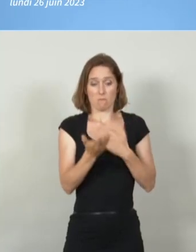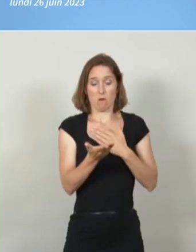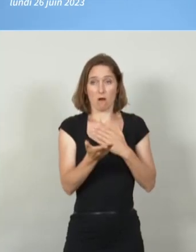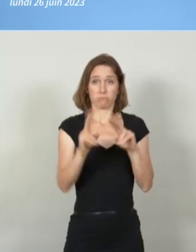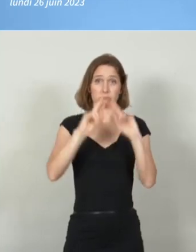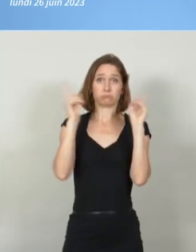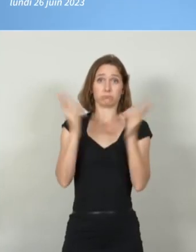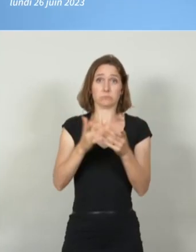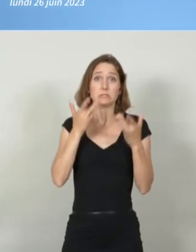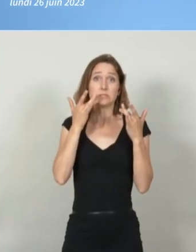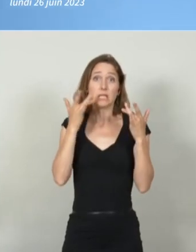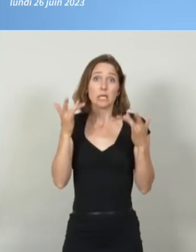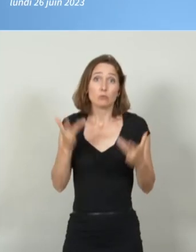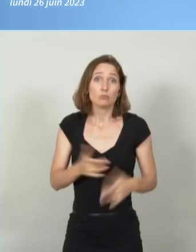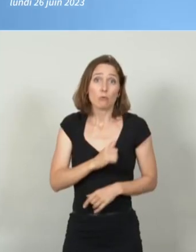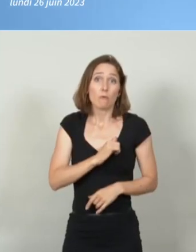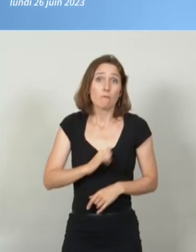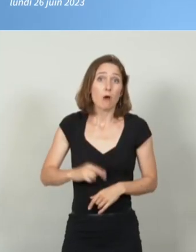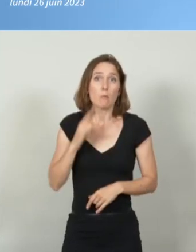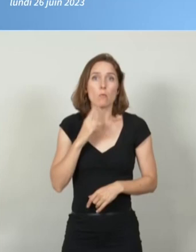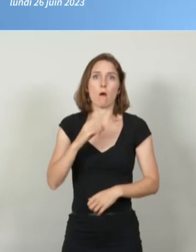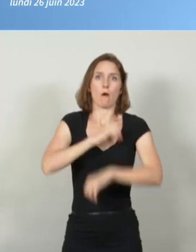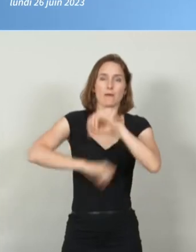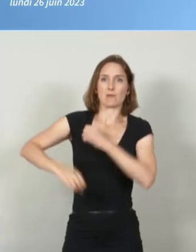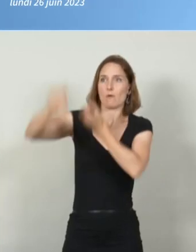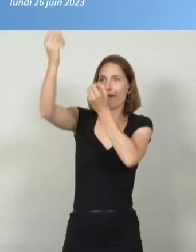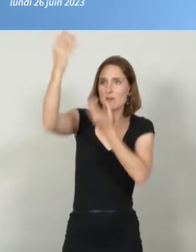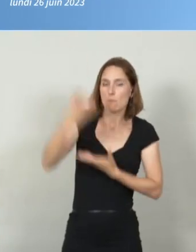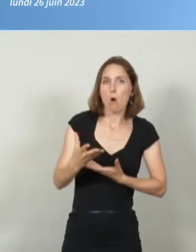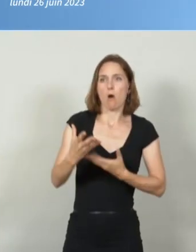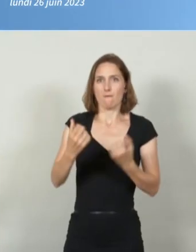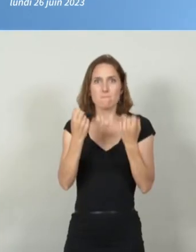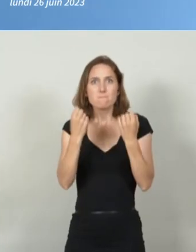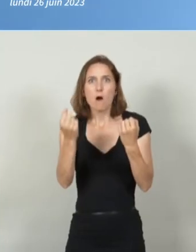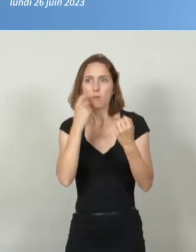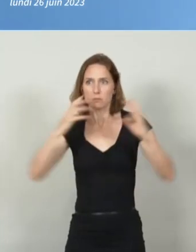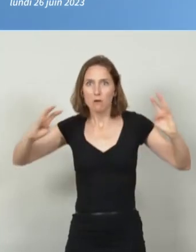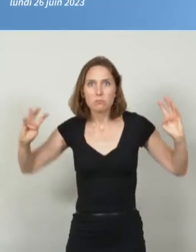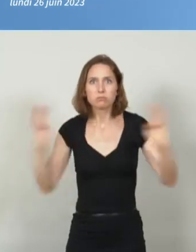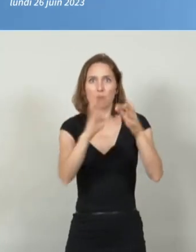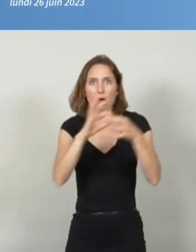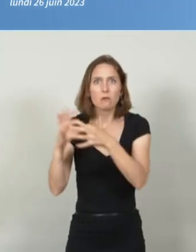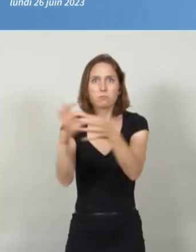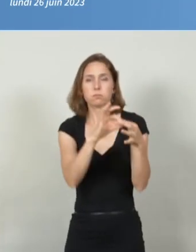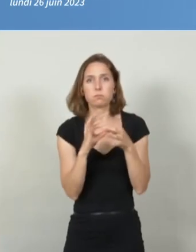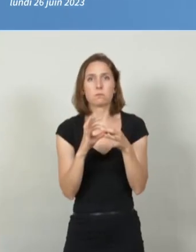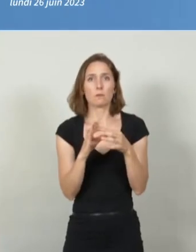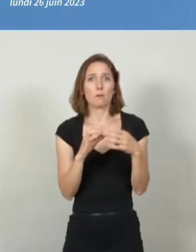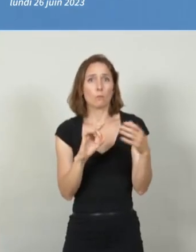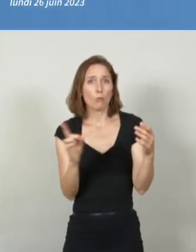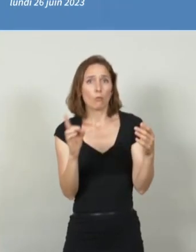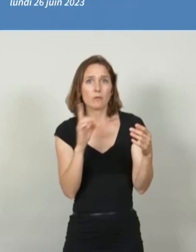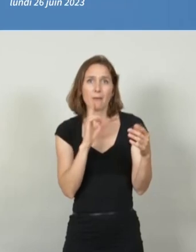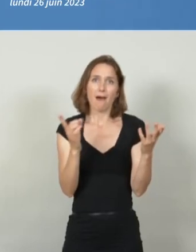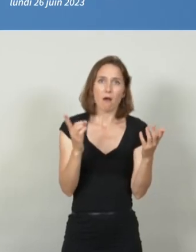car il n'y avait aucun temps fort fédérateur je cite le rapport donc une nette déception c'est pas on a vachement mobilisé c'était